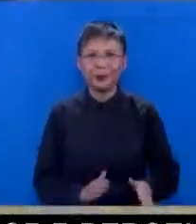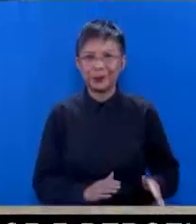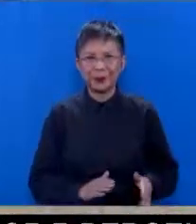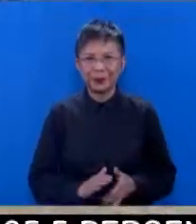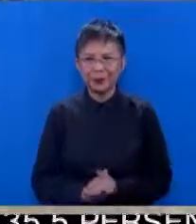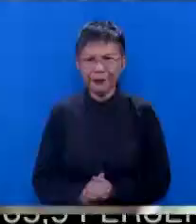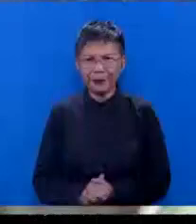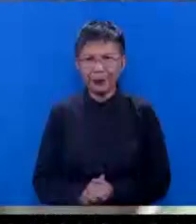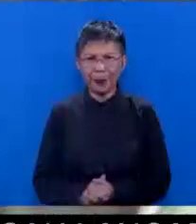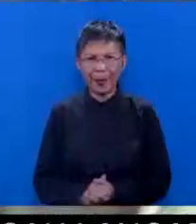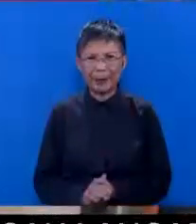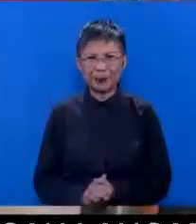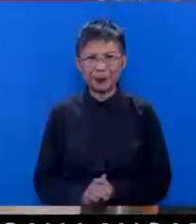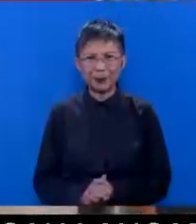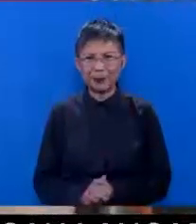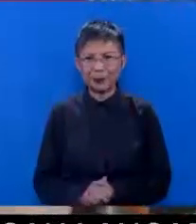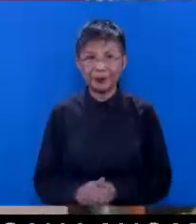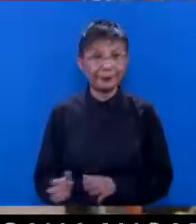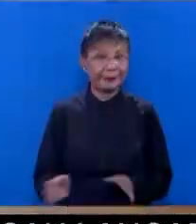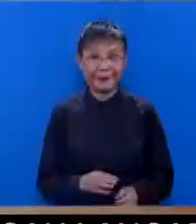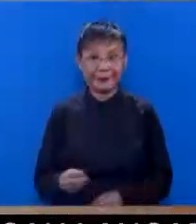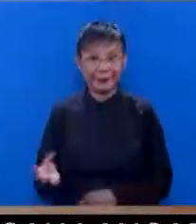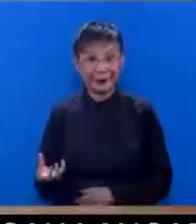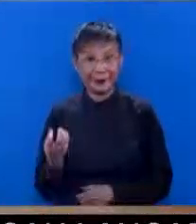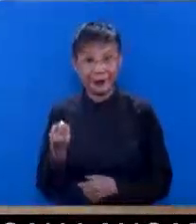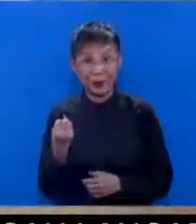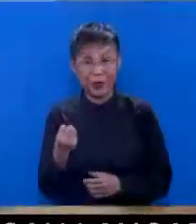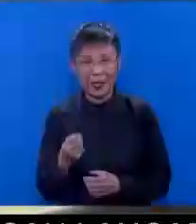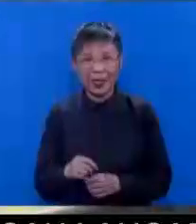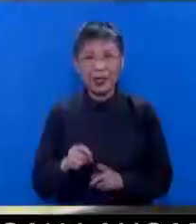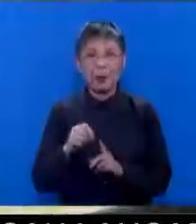Bakso yang kedua ada di bilangan Pondok Cabe Tangerang.